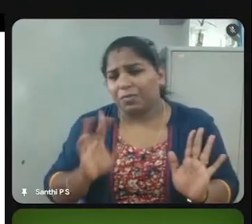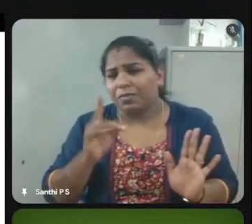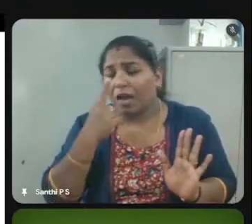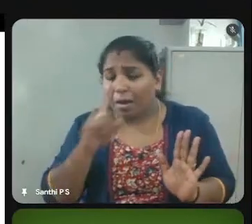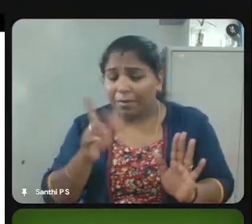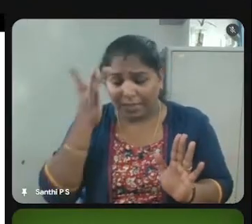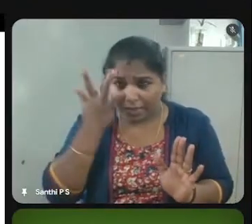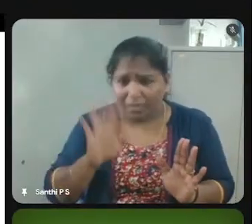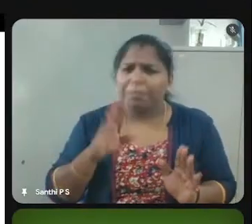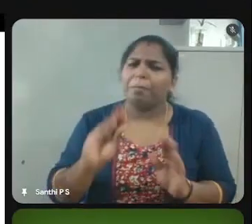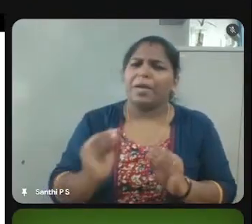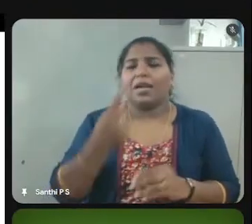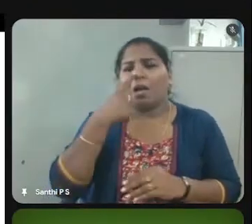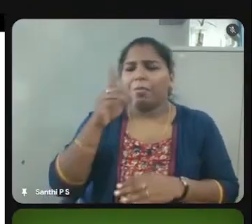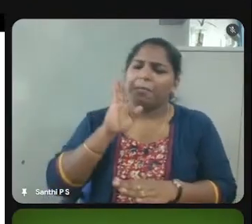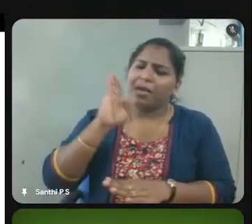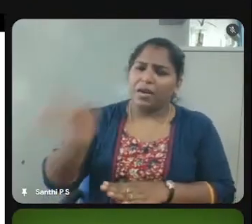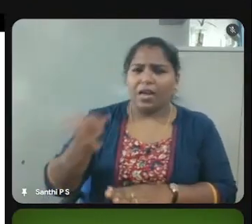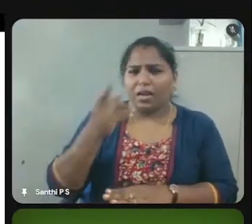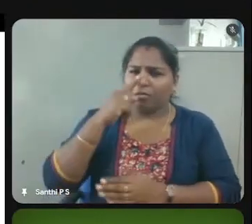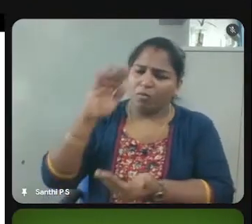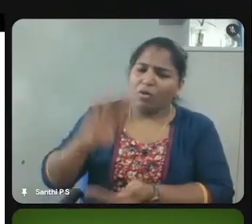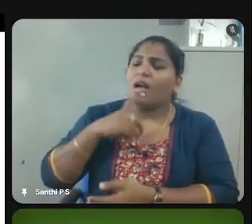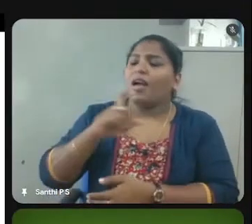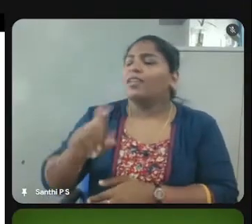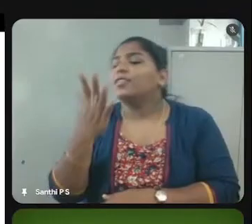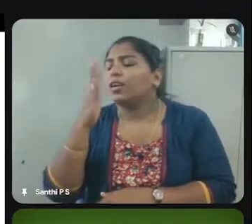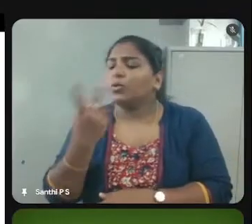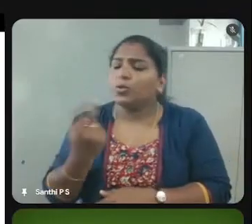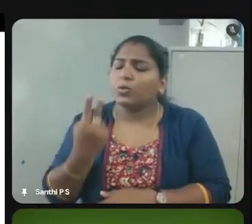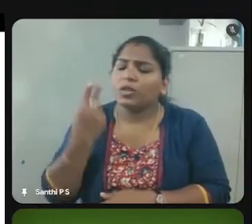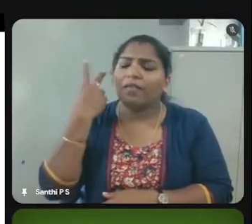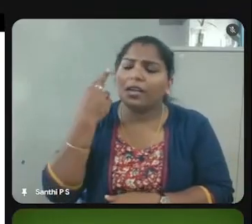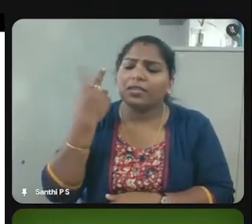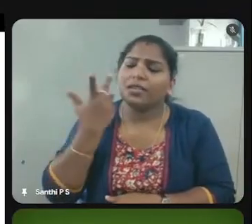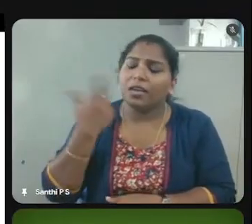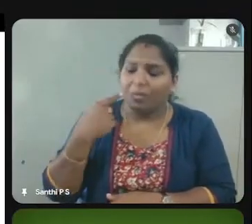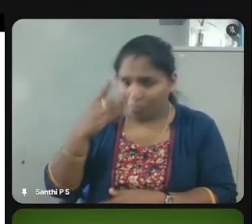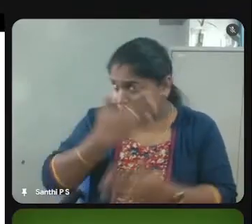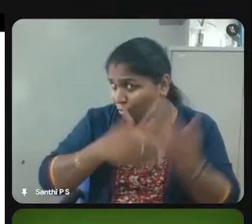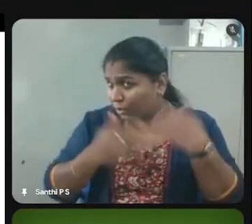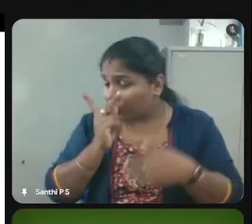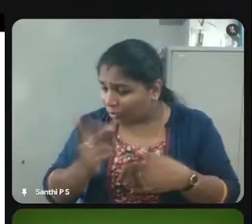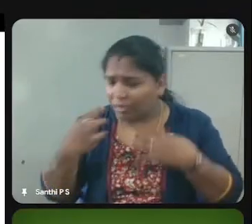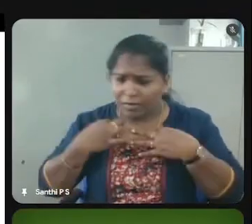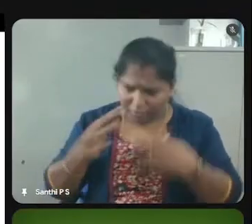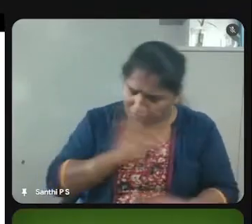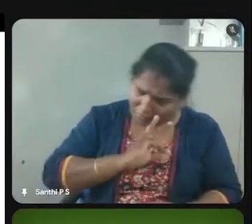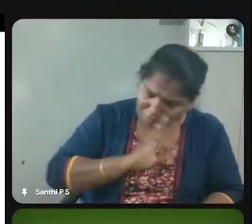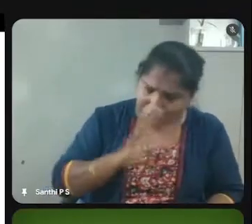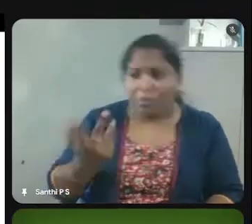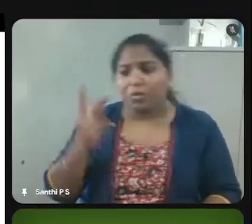പറ്റാനാണെങ്കിൽ മോളോട് പറ്റുന്നോളൊന്ന് സംസാരിച്ച് നോക്കുക. എന്താ കണ്ണടി നോക്കുന്നത്, എന്ത് മുടി കെട്ടിയതാണോ നോക്കുന്നത്, ഡ്രസ്സ് ഇഷ്ടപ്പെട്ടതാണോ,